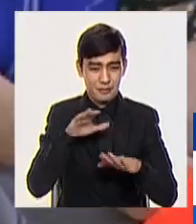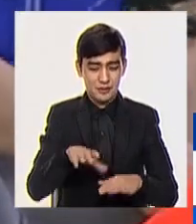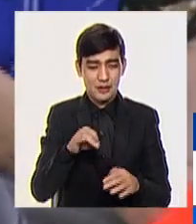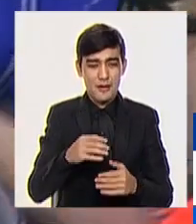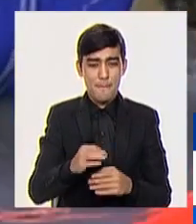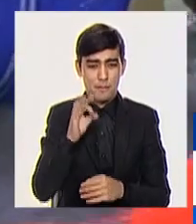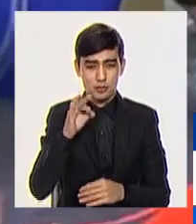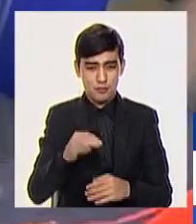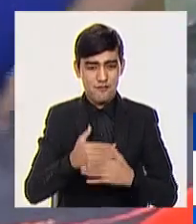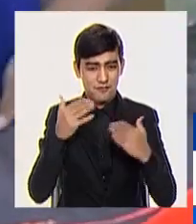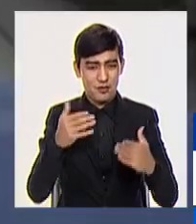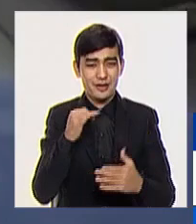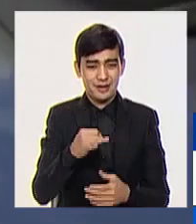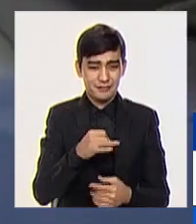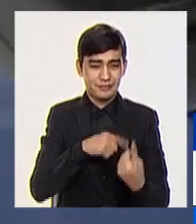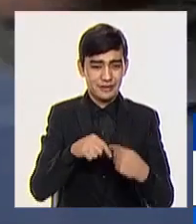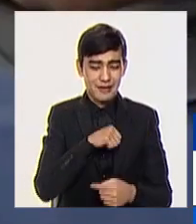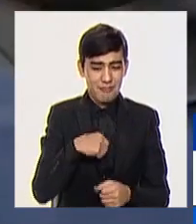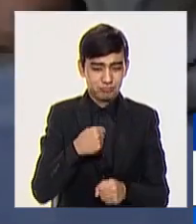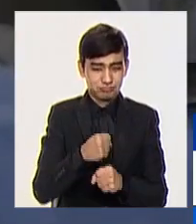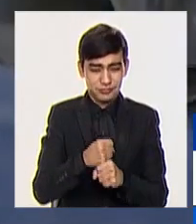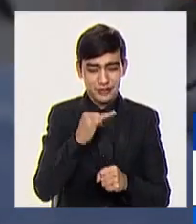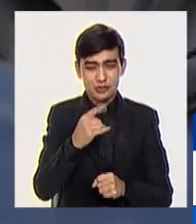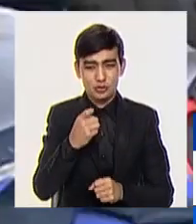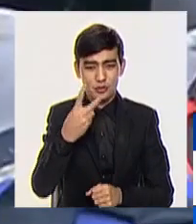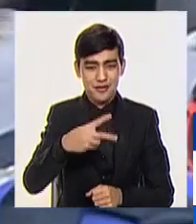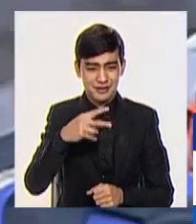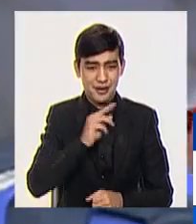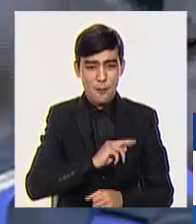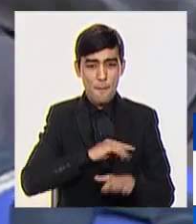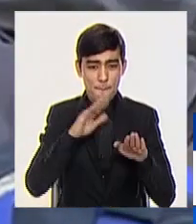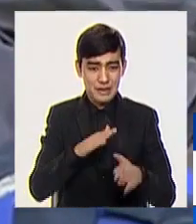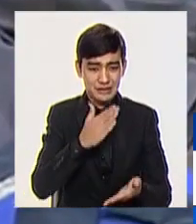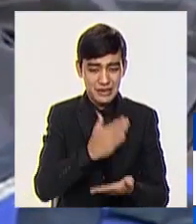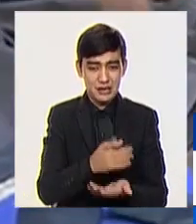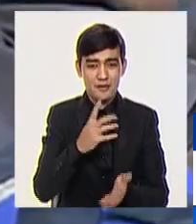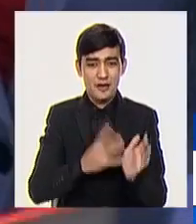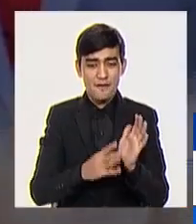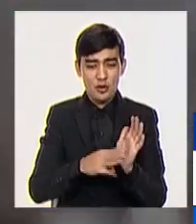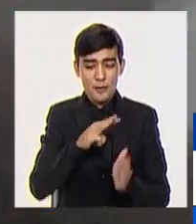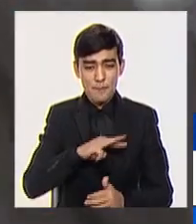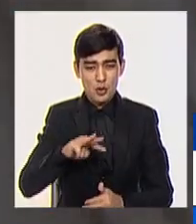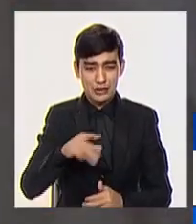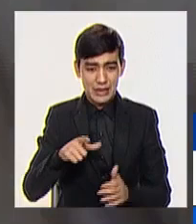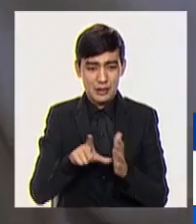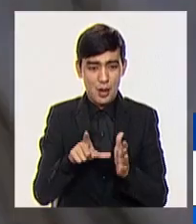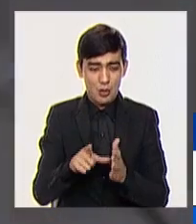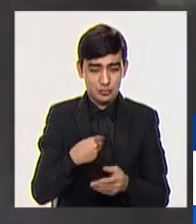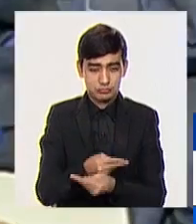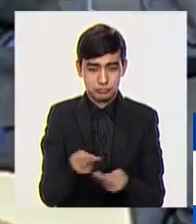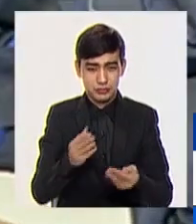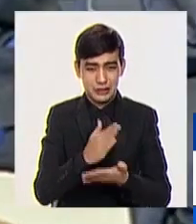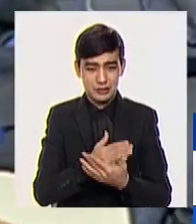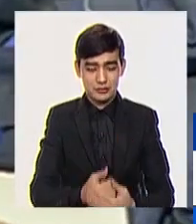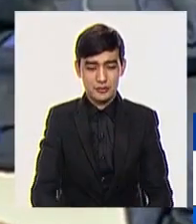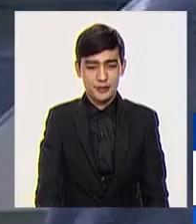процент. Это несмотря на то, что предприятие создало 120 рабочих мест и оплачивает 90 миллионов тенге налогов в местный бюджет.